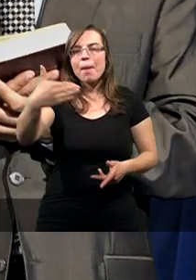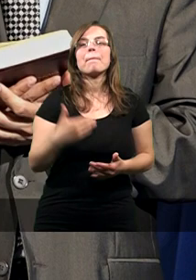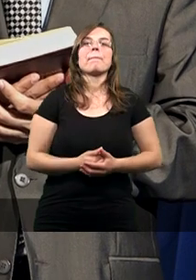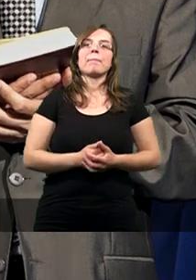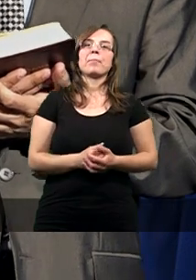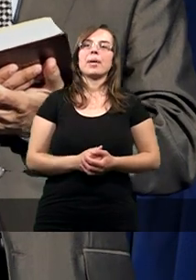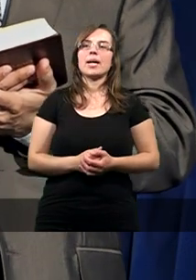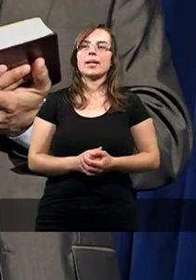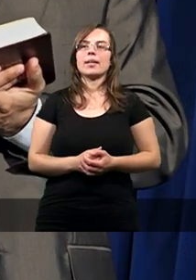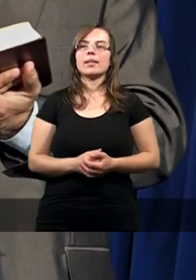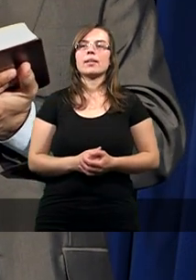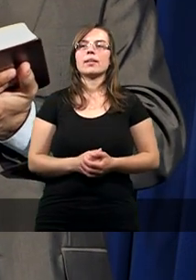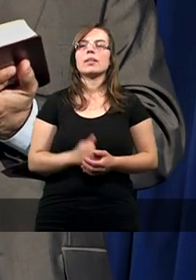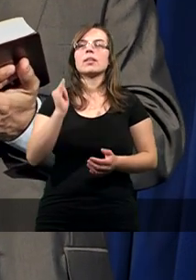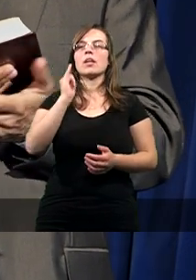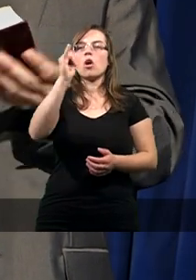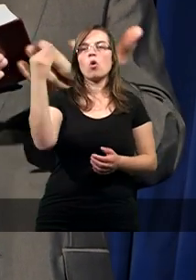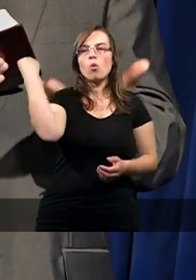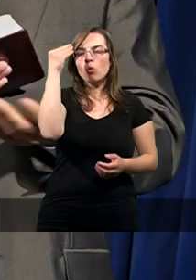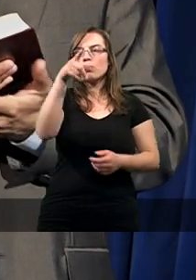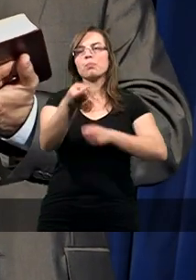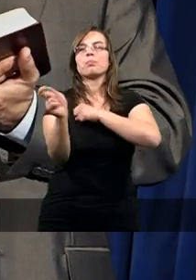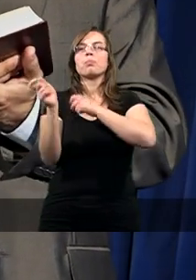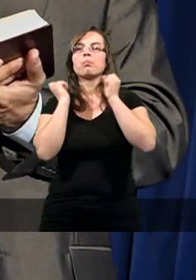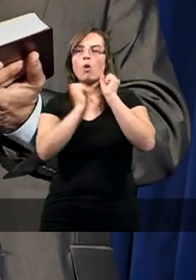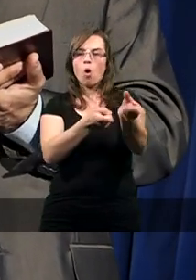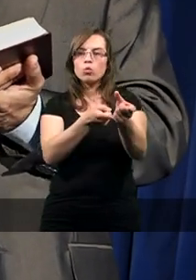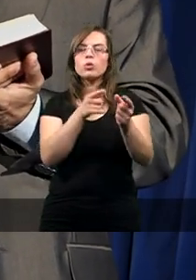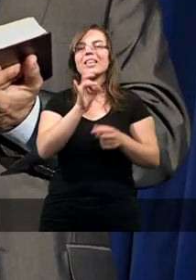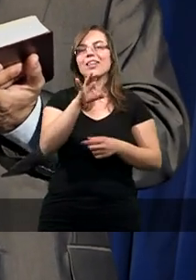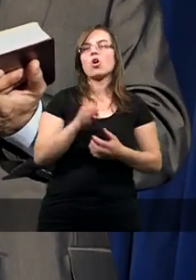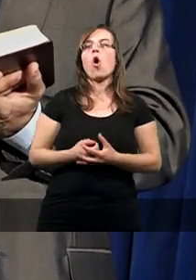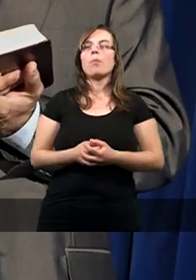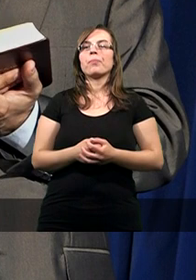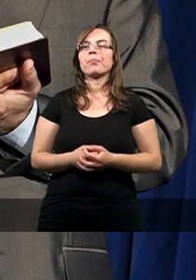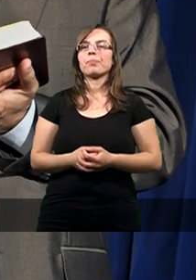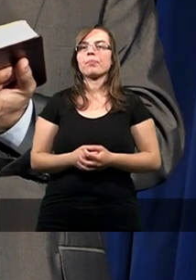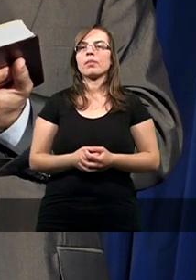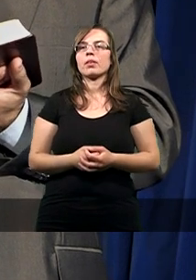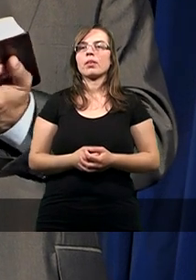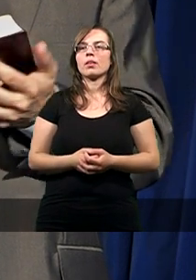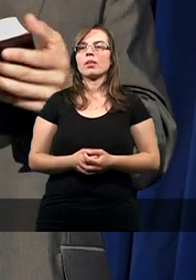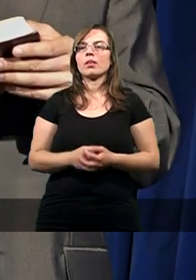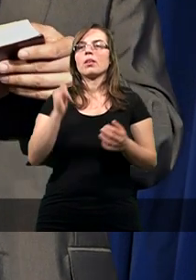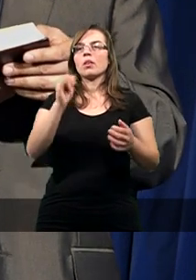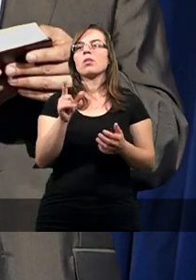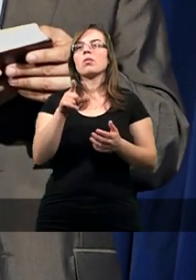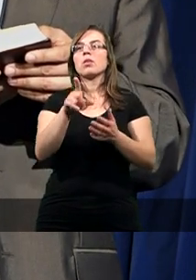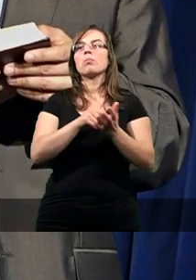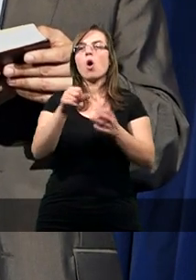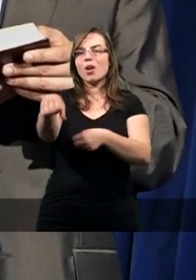his disciples had forsaken him. Jego uczniowie go porzucili. Even Peter had denied him three times.